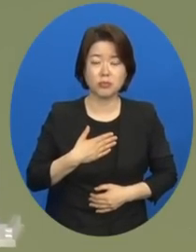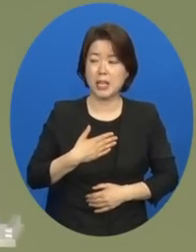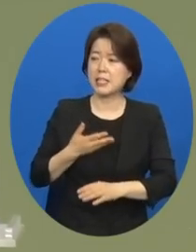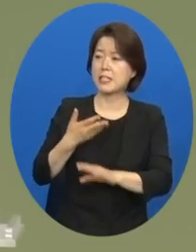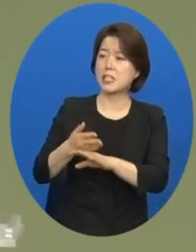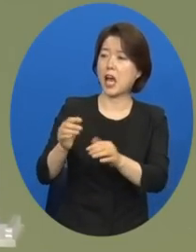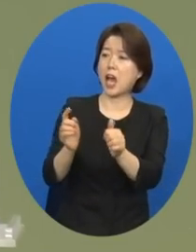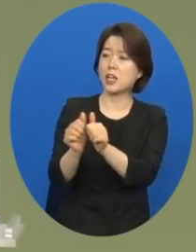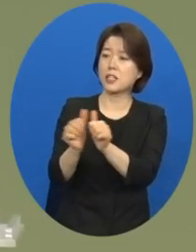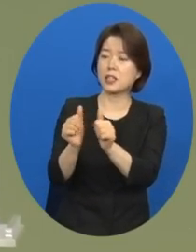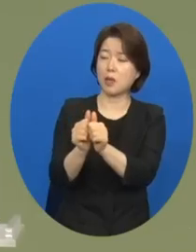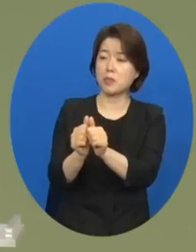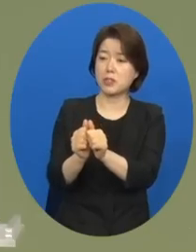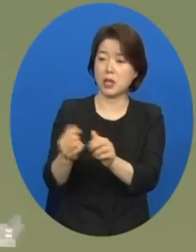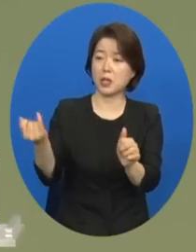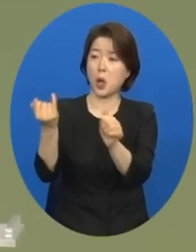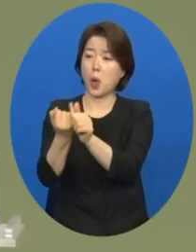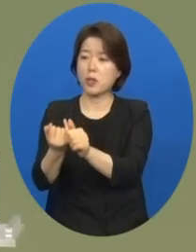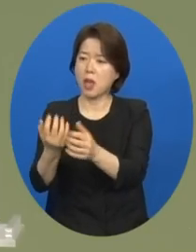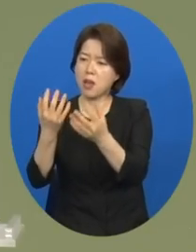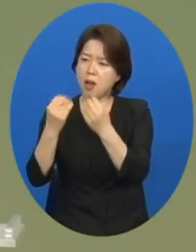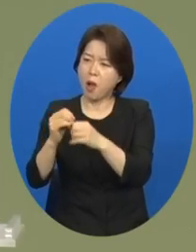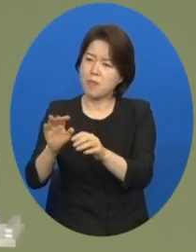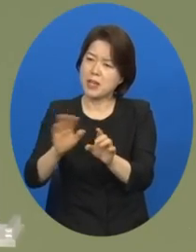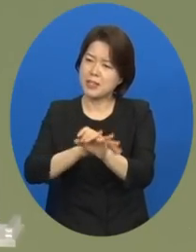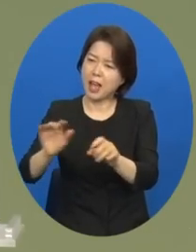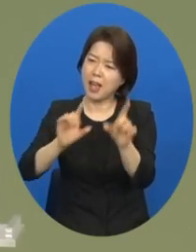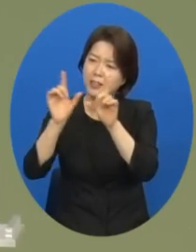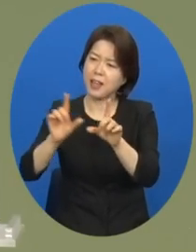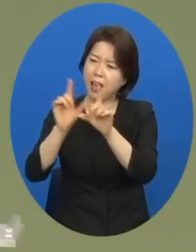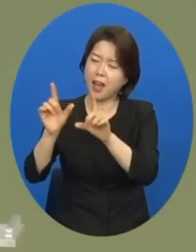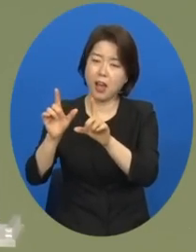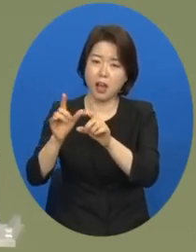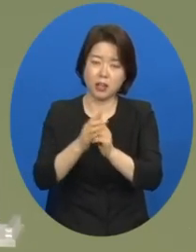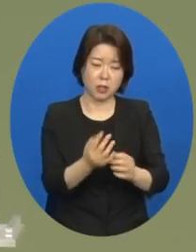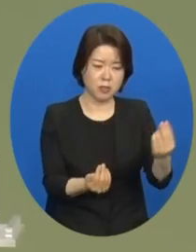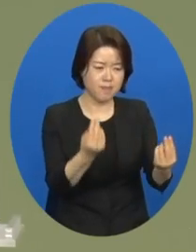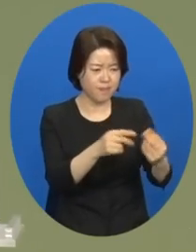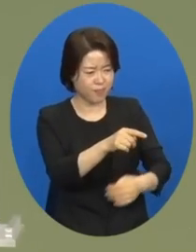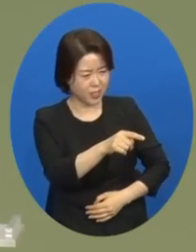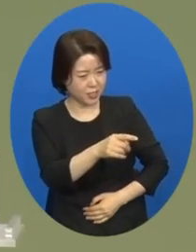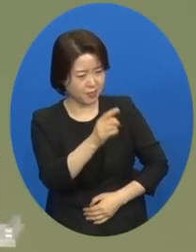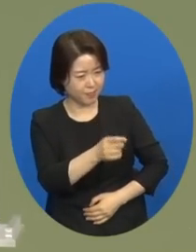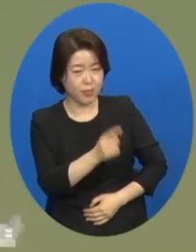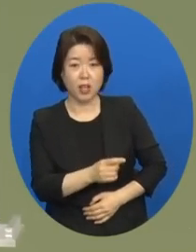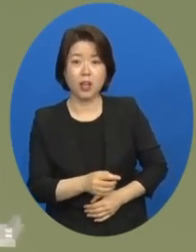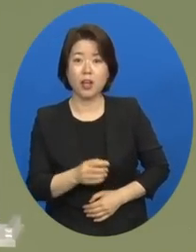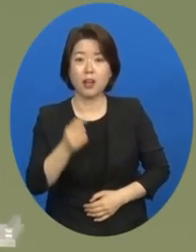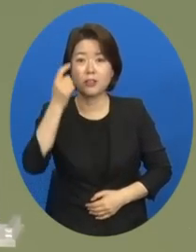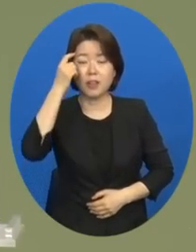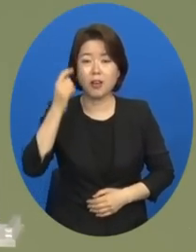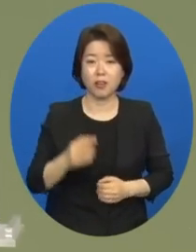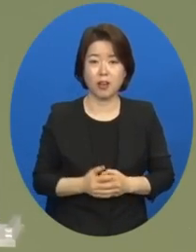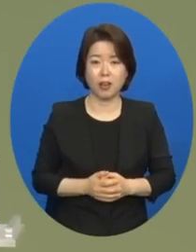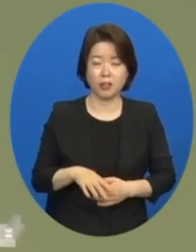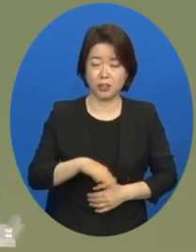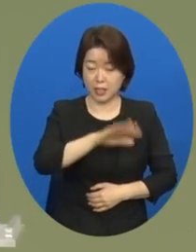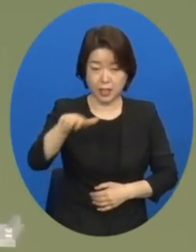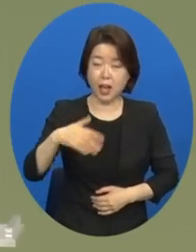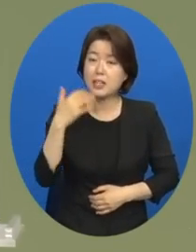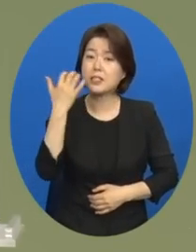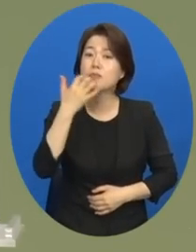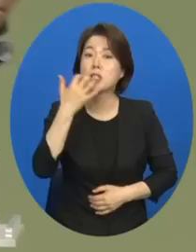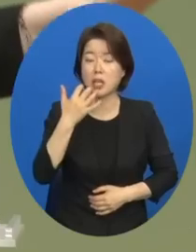만났으면 얼마나 잘 살았을 텐데 이러면서 비교를 하고 그러니까 그게 다 음란한 거예요